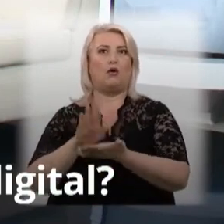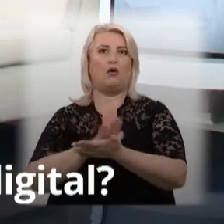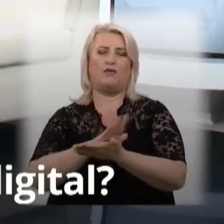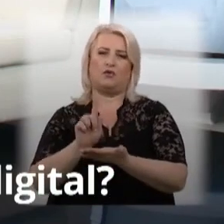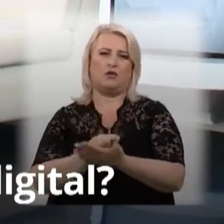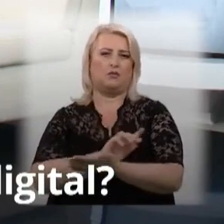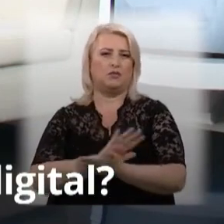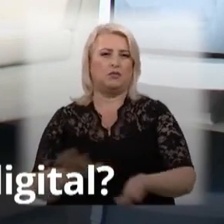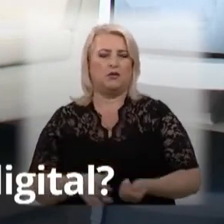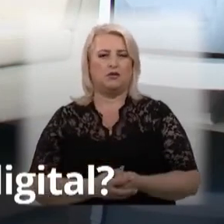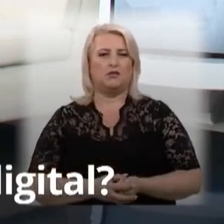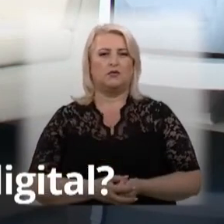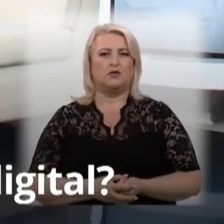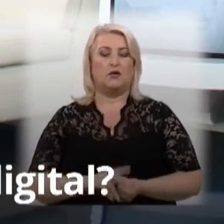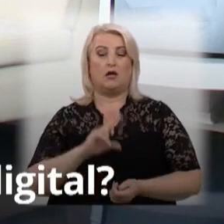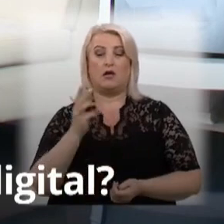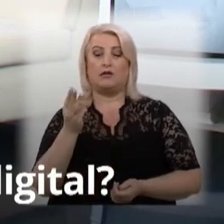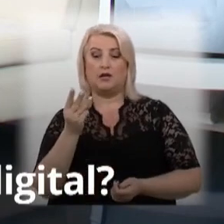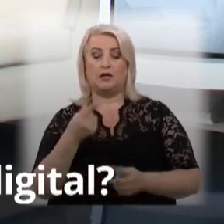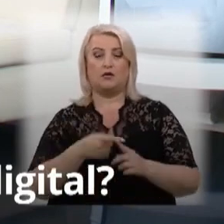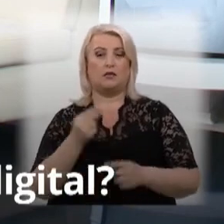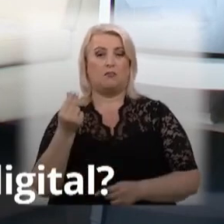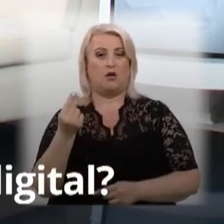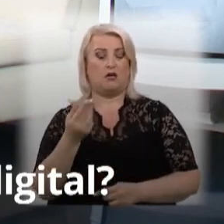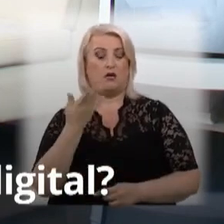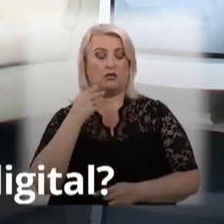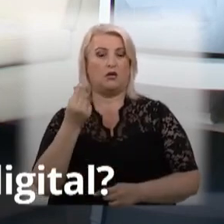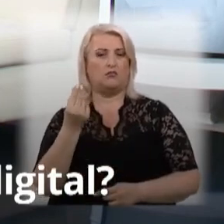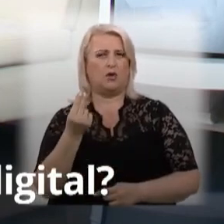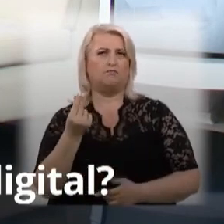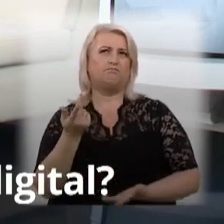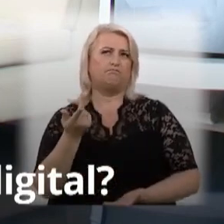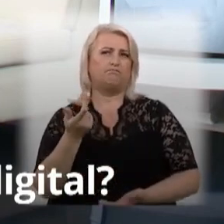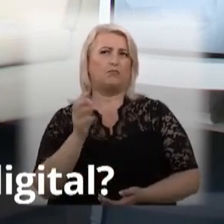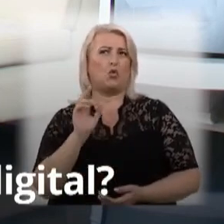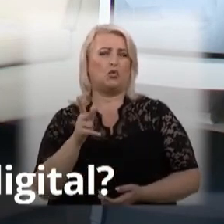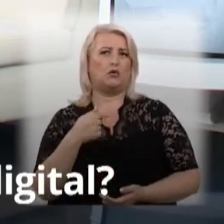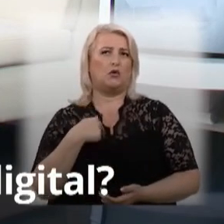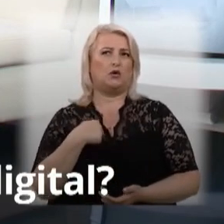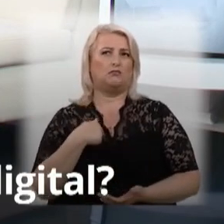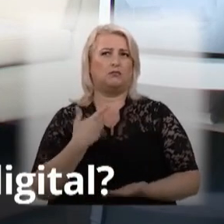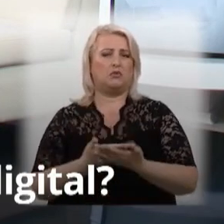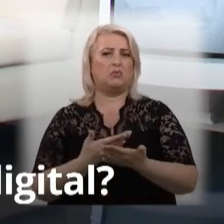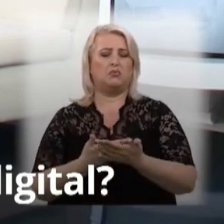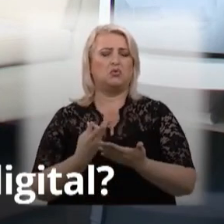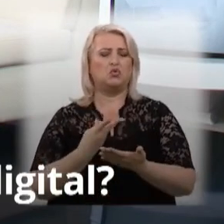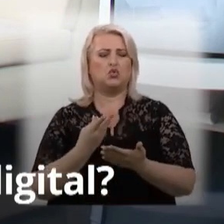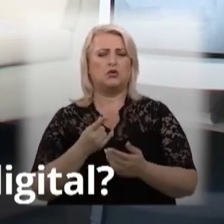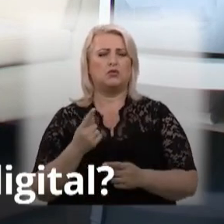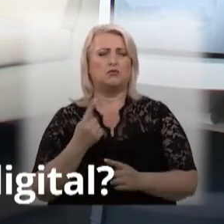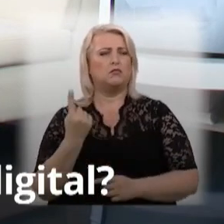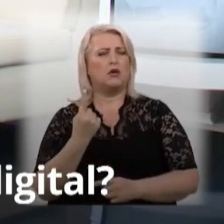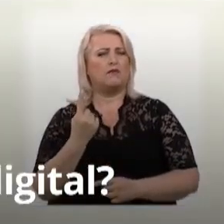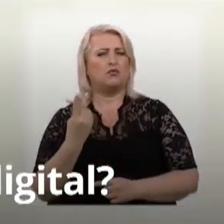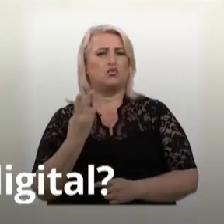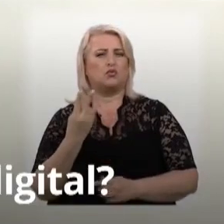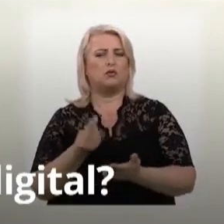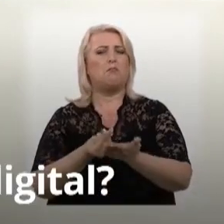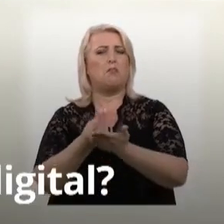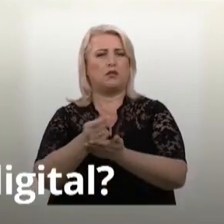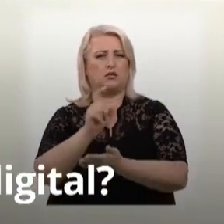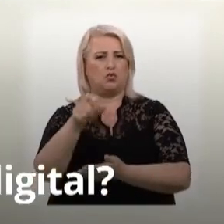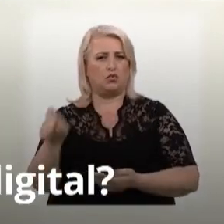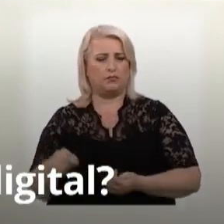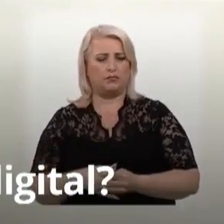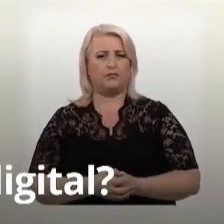băiete Ba nu intervine ca un element în care noi spunem Ok distribuție pe c93 nu ne trebuie unul să plătim acești